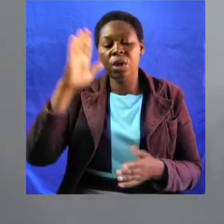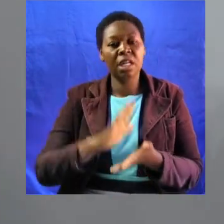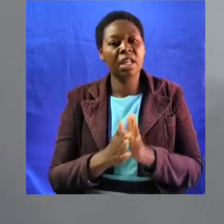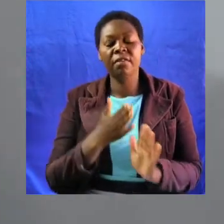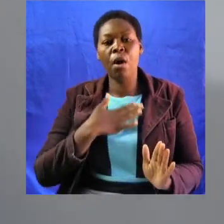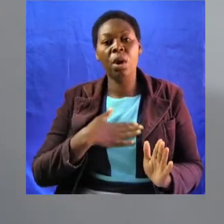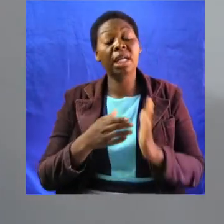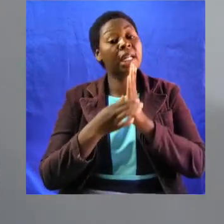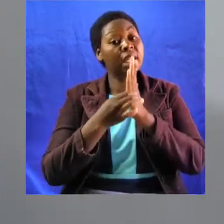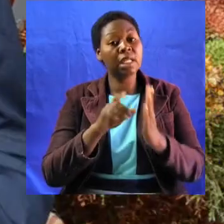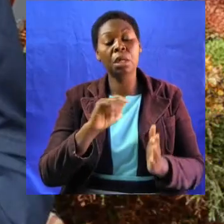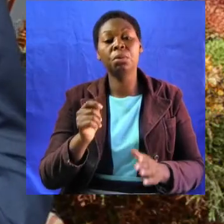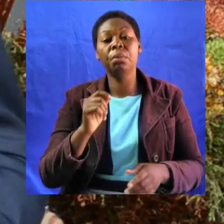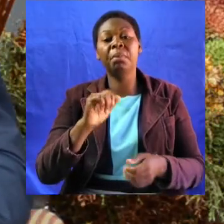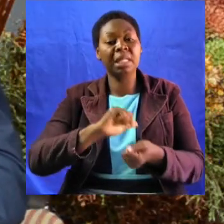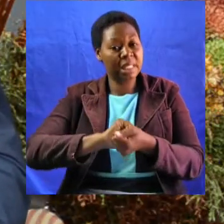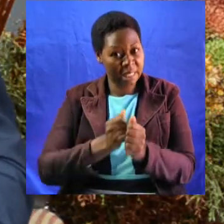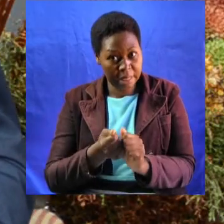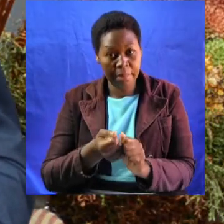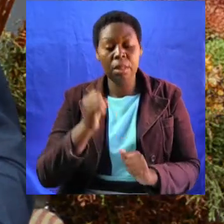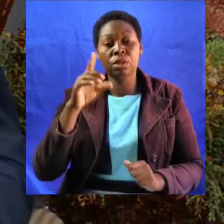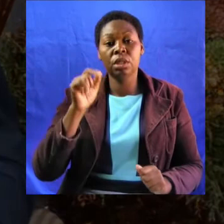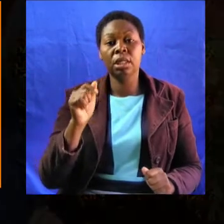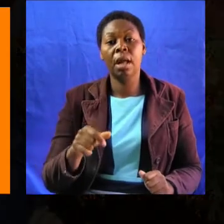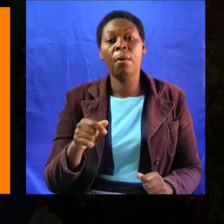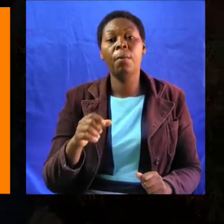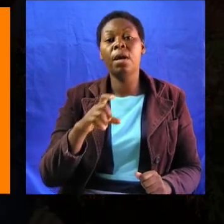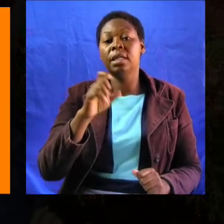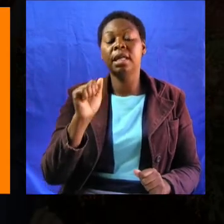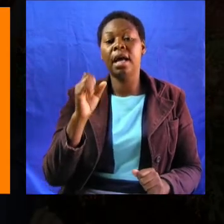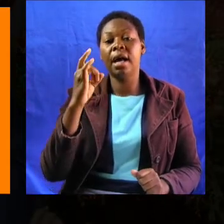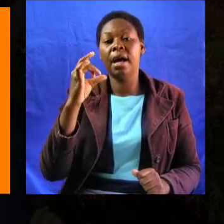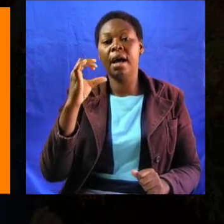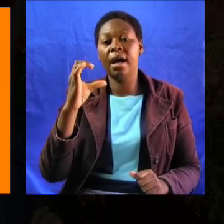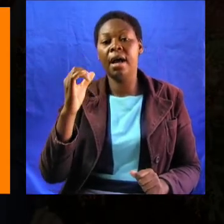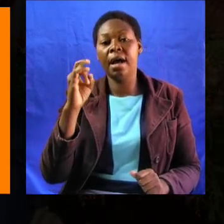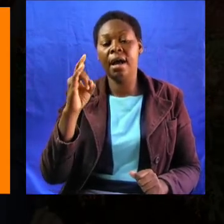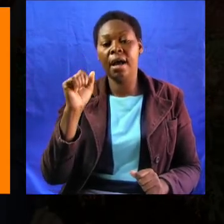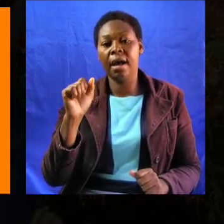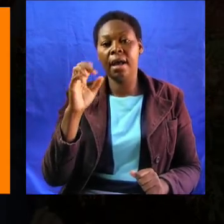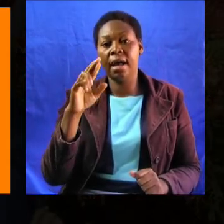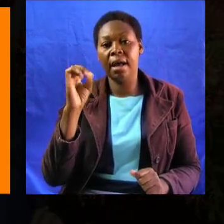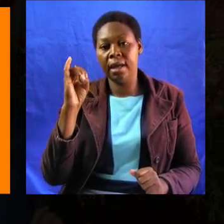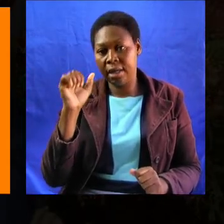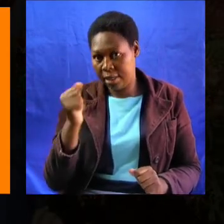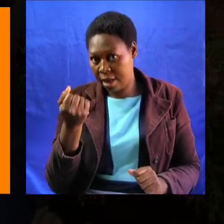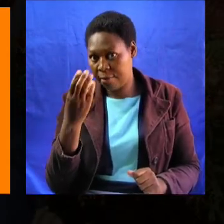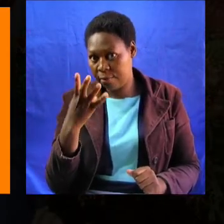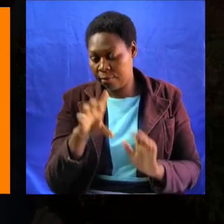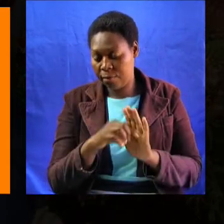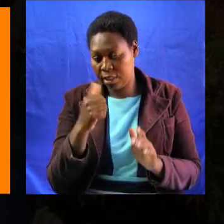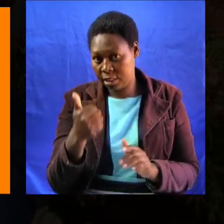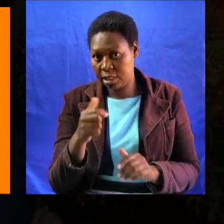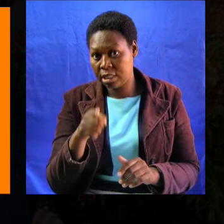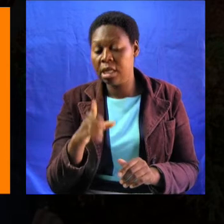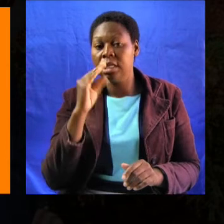Zakaria 4:6-9. Zakaria 4:6. Ipapa akapindura akataura nena achiti, ndiro shoko